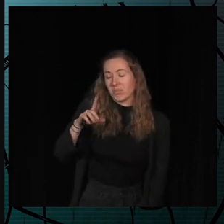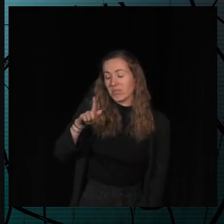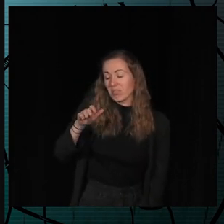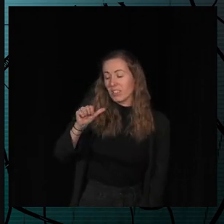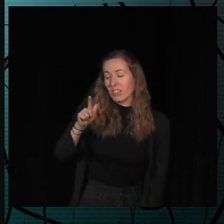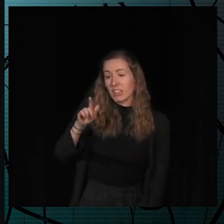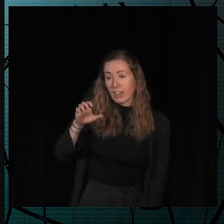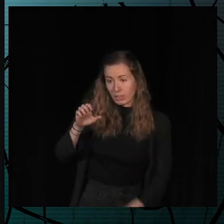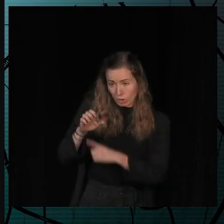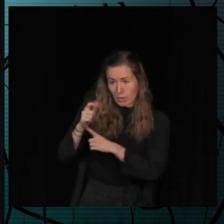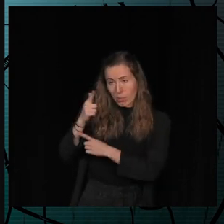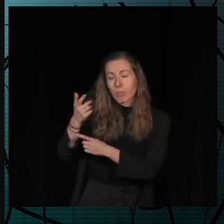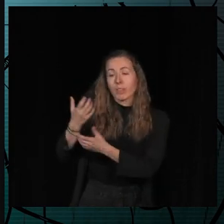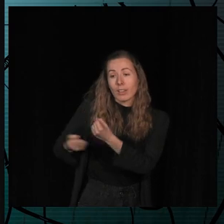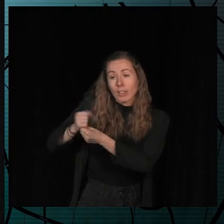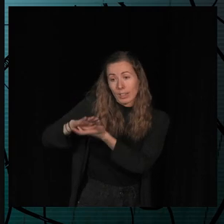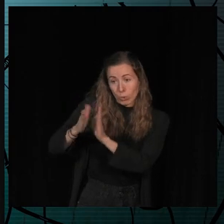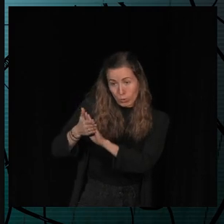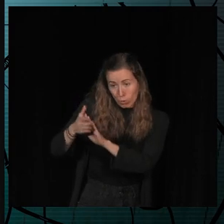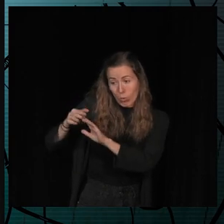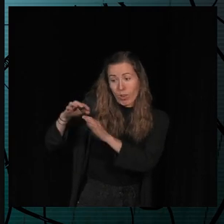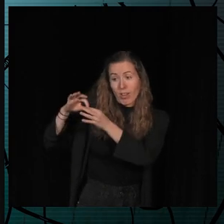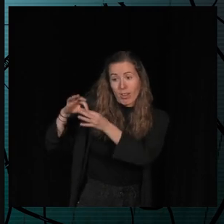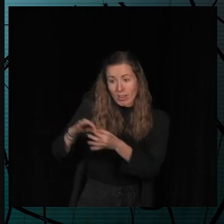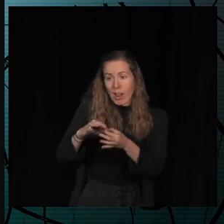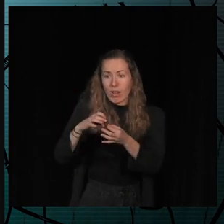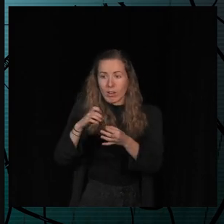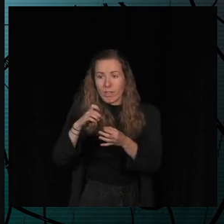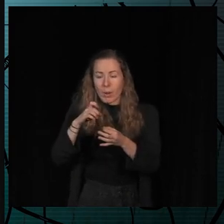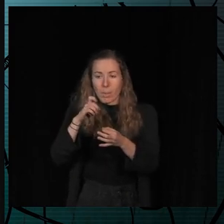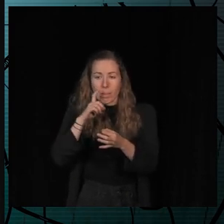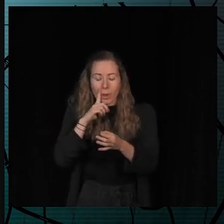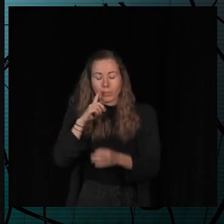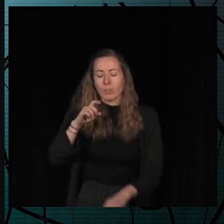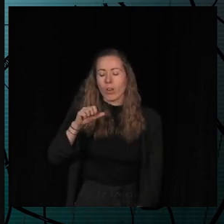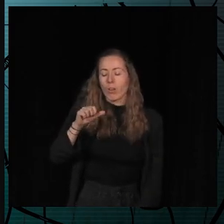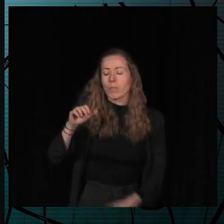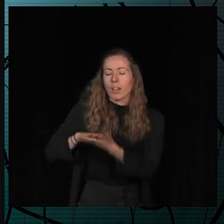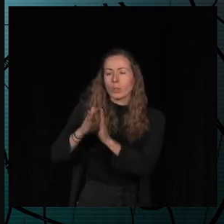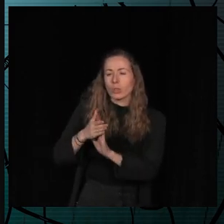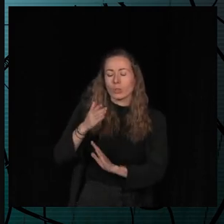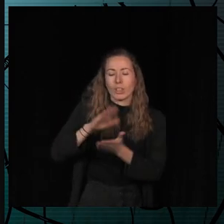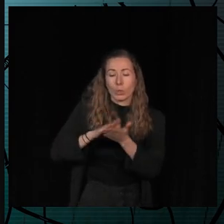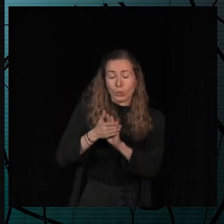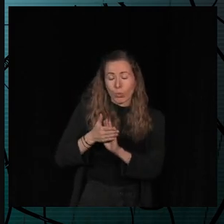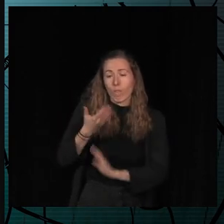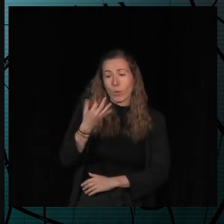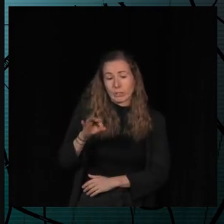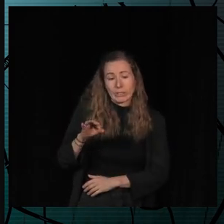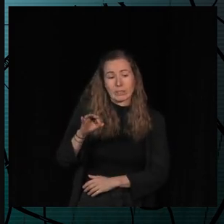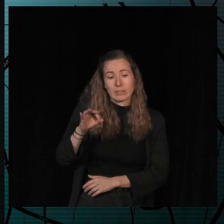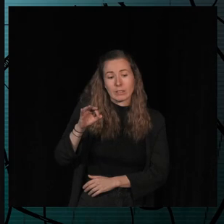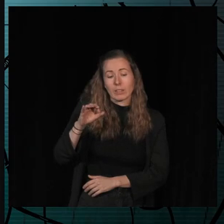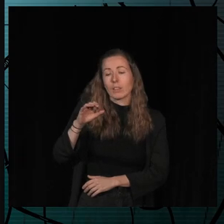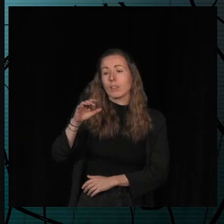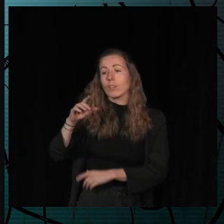afiki qui elle travaille sur la parentalité de ce type de jeunes alors afiki çaut dire association française des ikikomoris parce que c'est comme